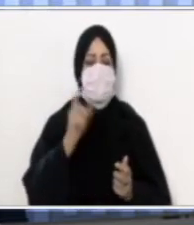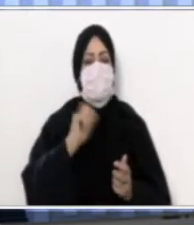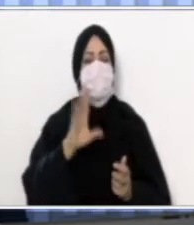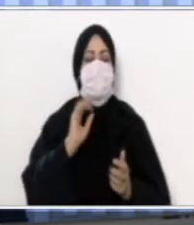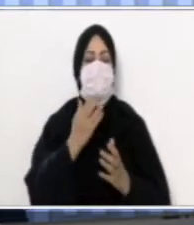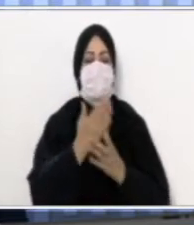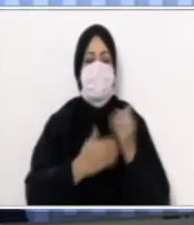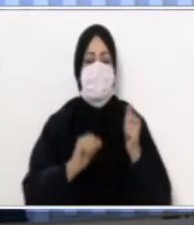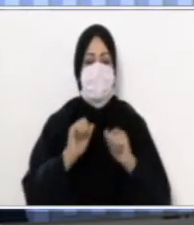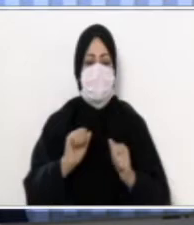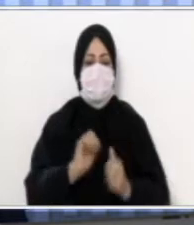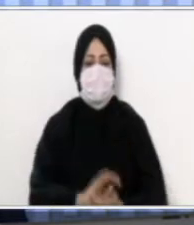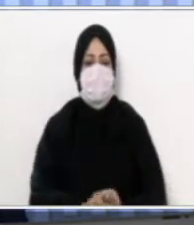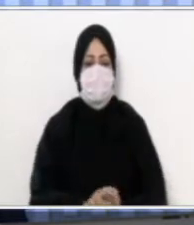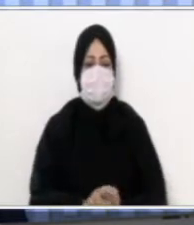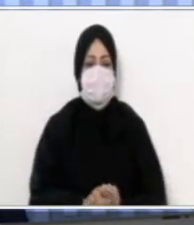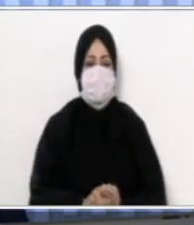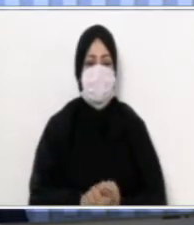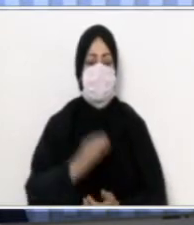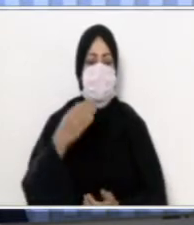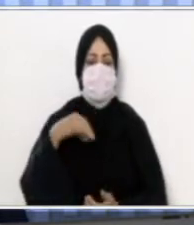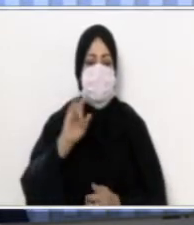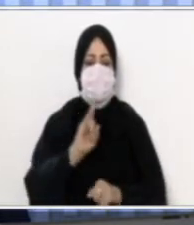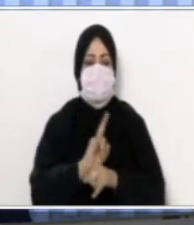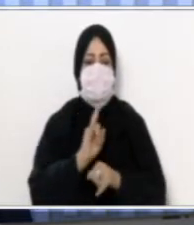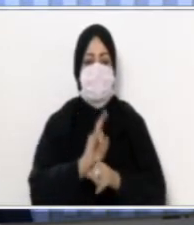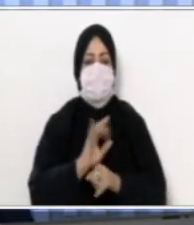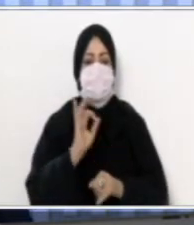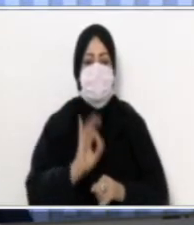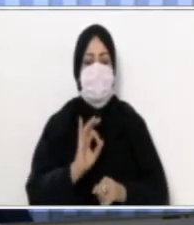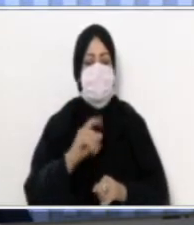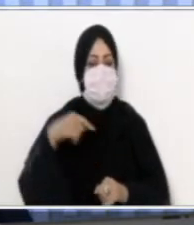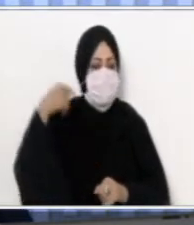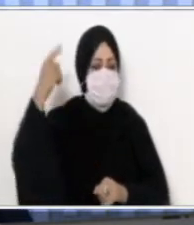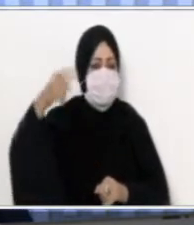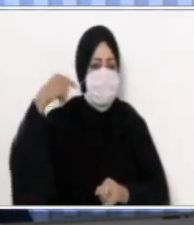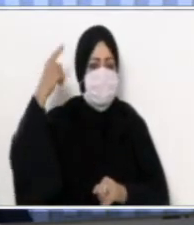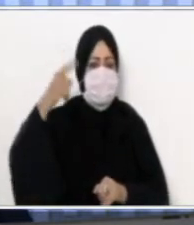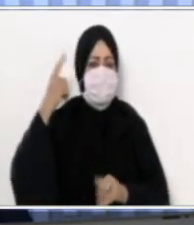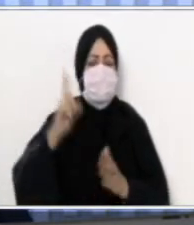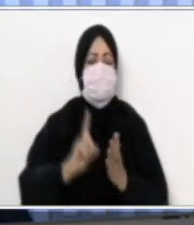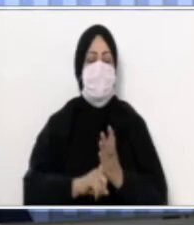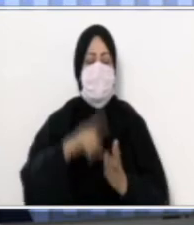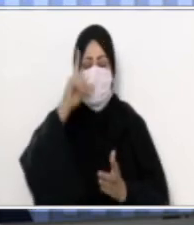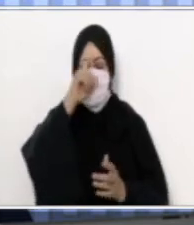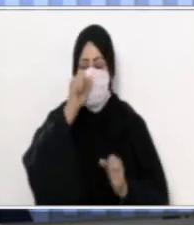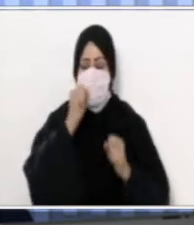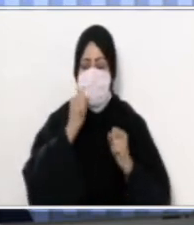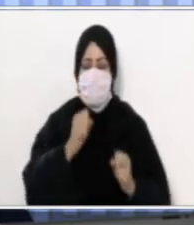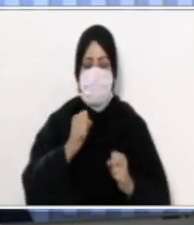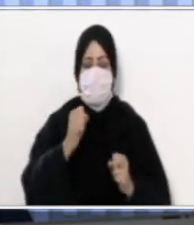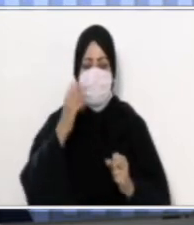الوسواس الحقيقة داء خطير فتاك، ومهما مشيتي لدكاترة فلن